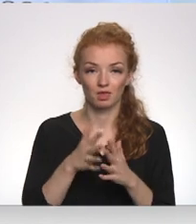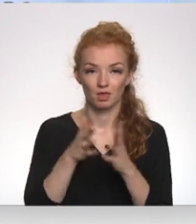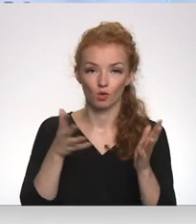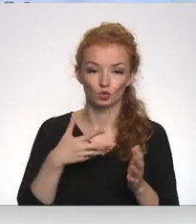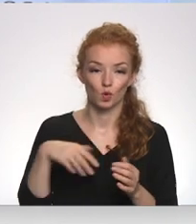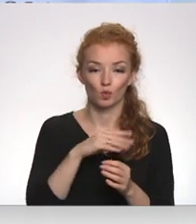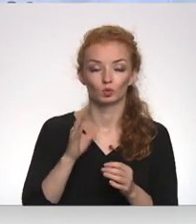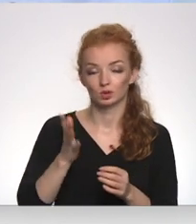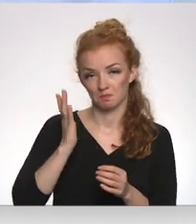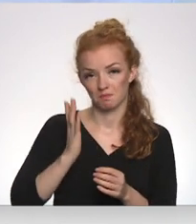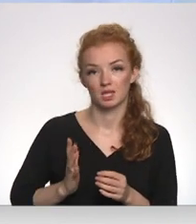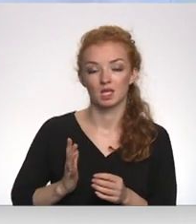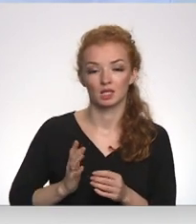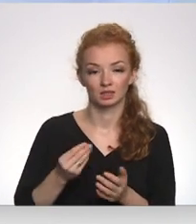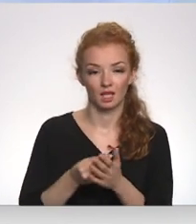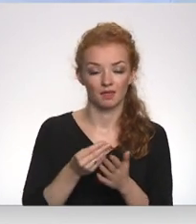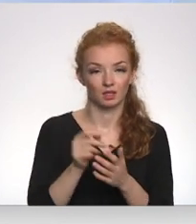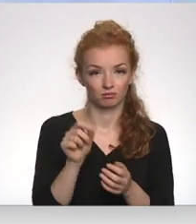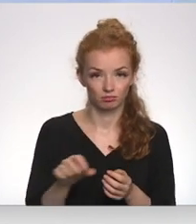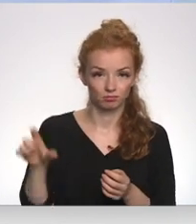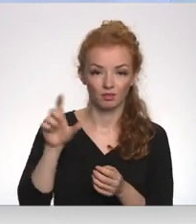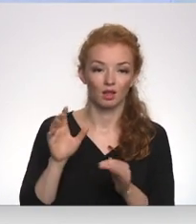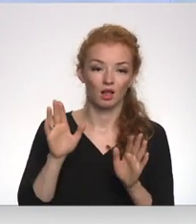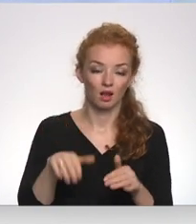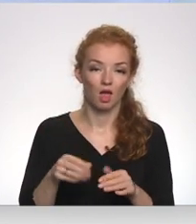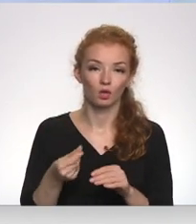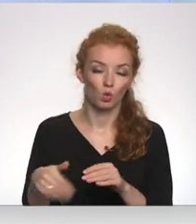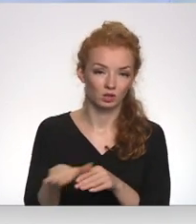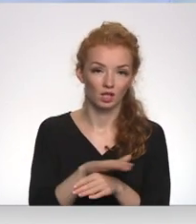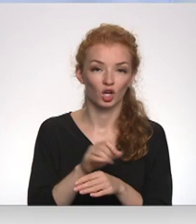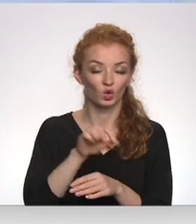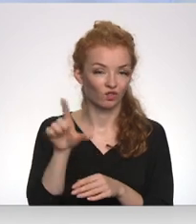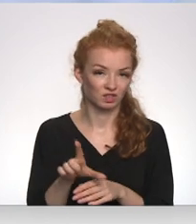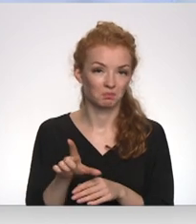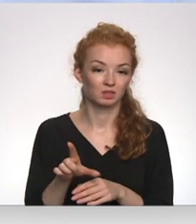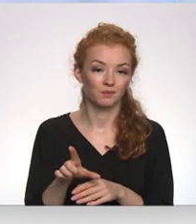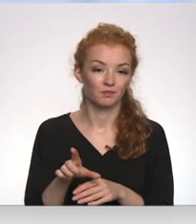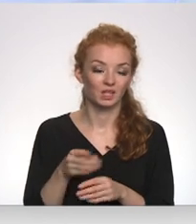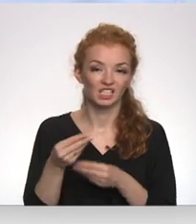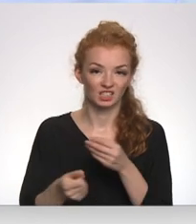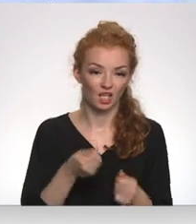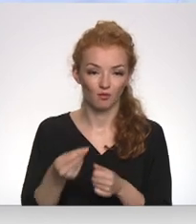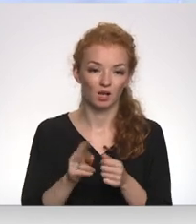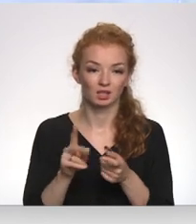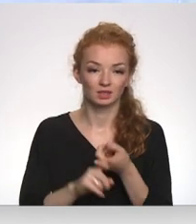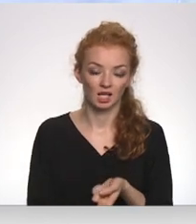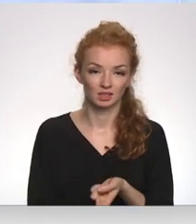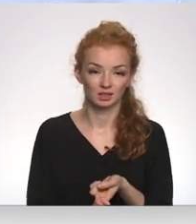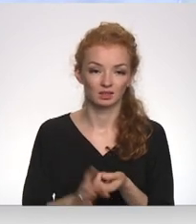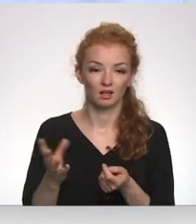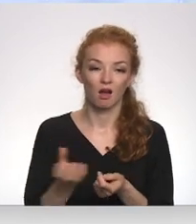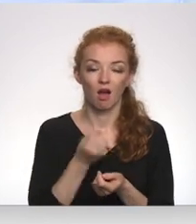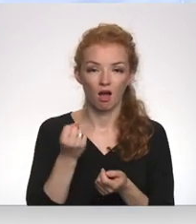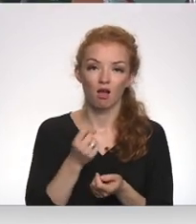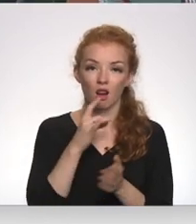mums būs spiesti celt cenas augšā, lai sektu vismaz tos izdevumus, kas mums saistīti ar